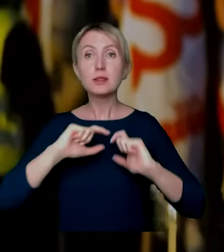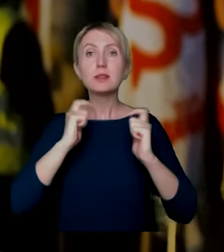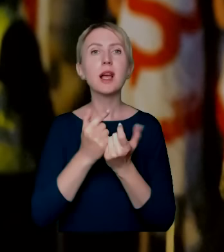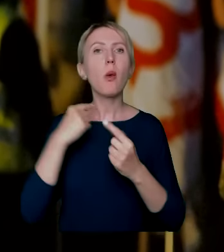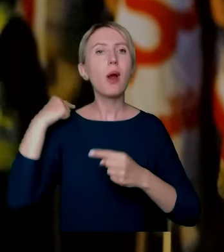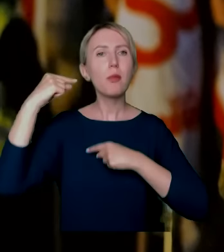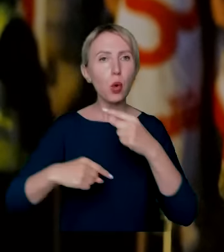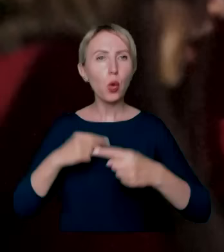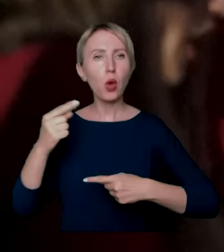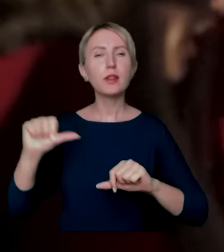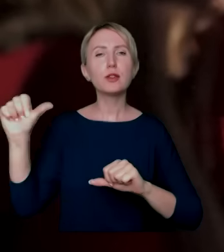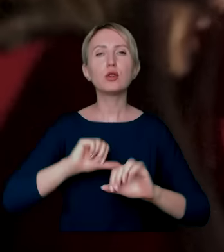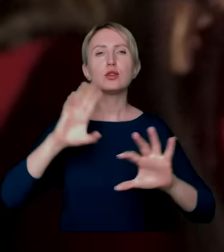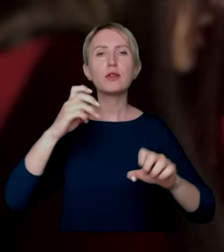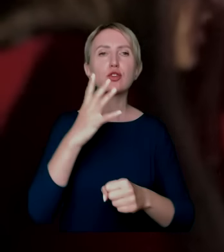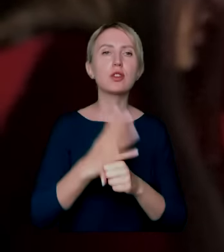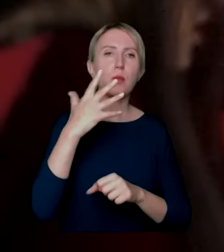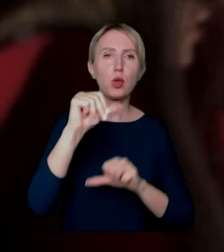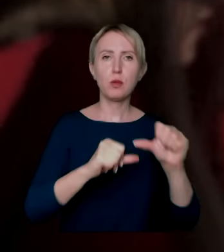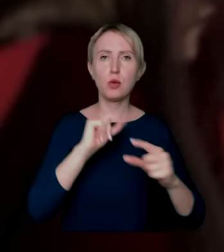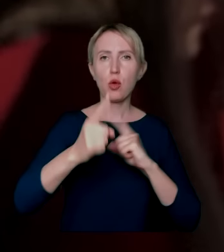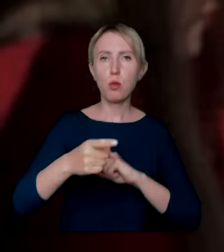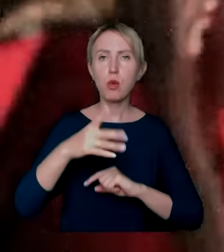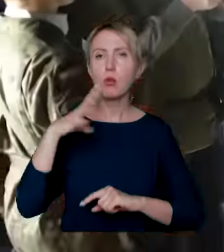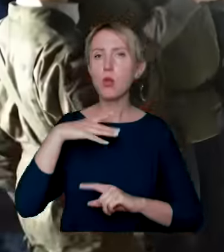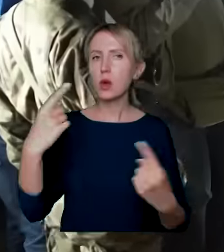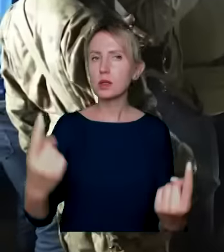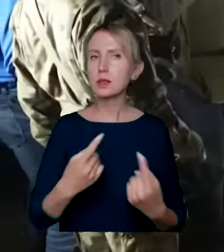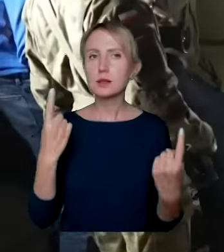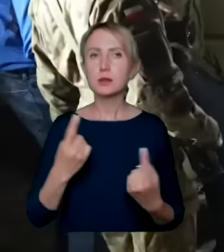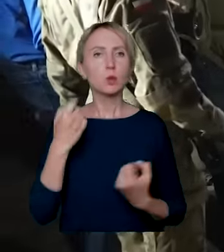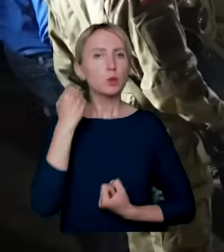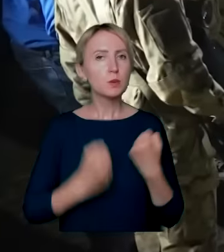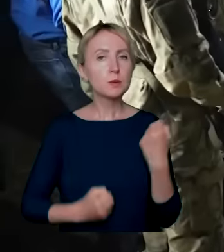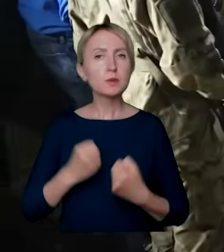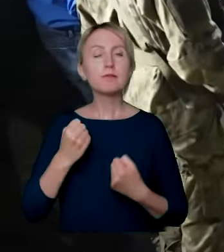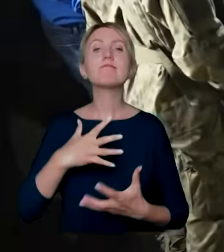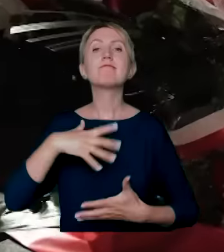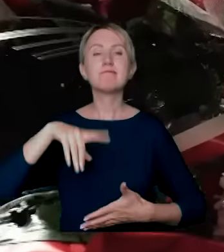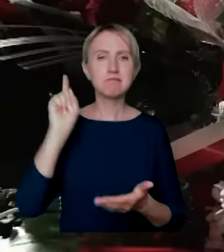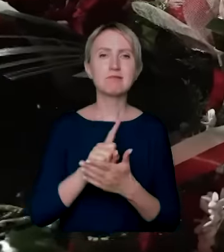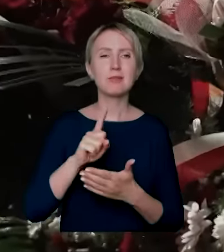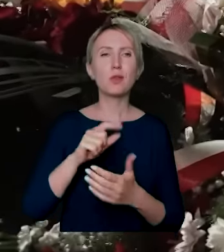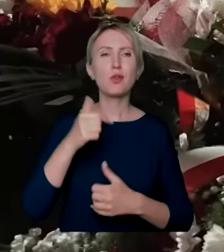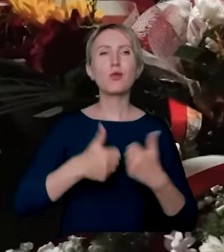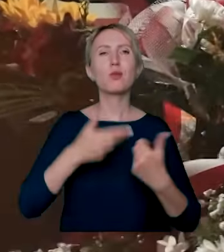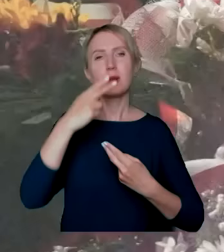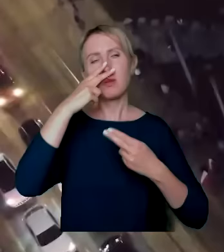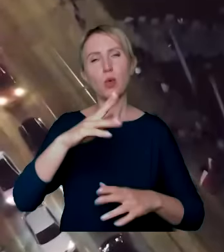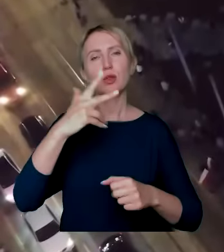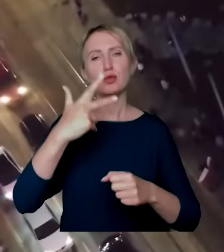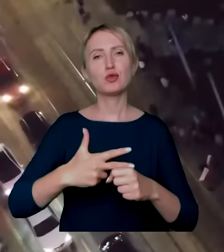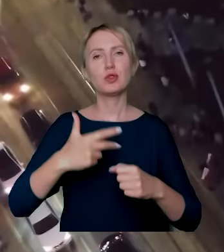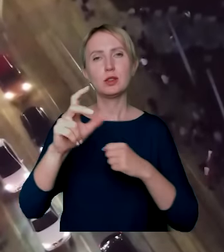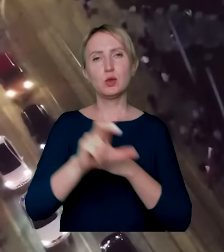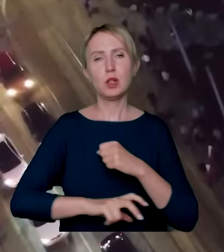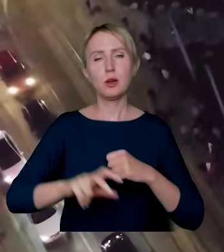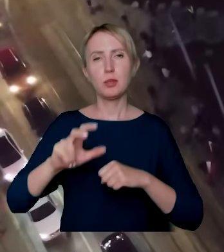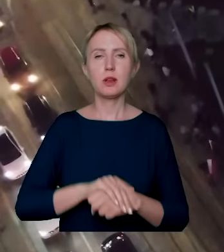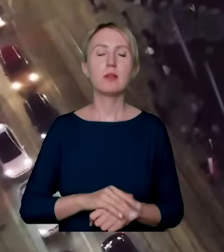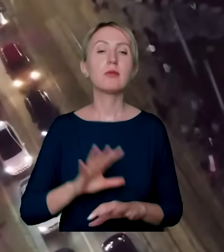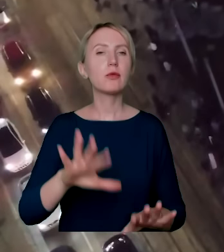po 1945 roku znalazło się w sytuacji bez wyjścia. Zwycięzca konkursu zostanie zaprezentowany 30 sierpnia. Wyłoni go